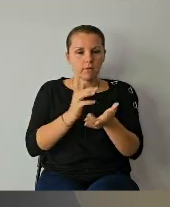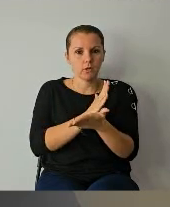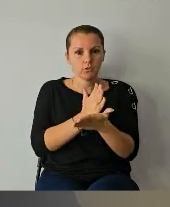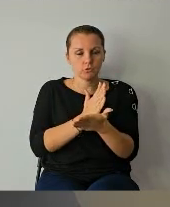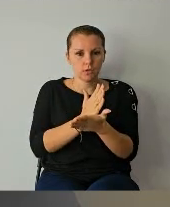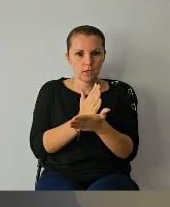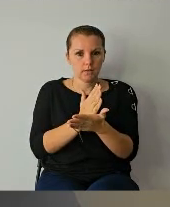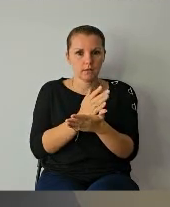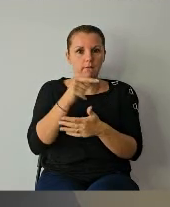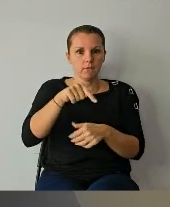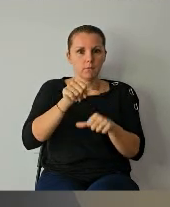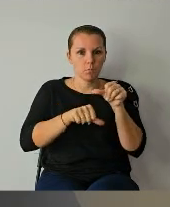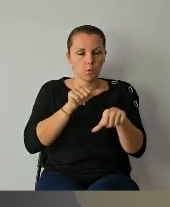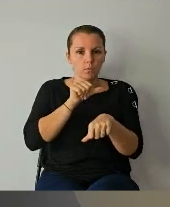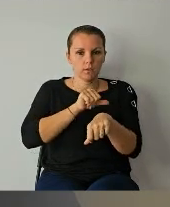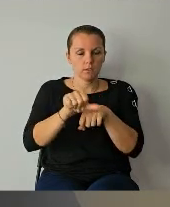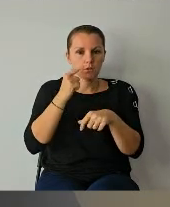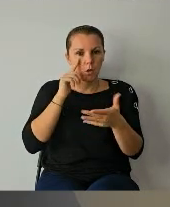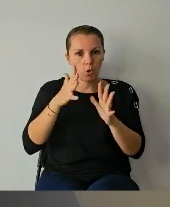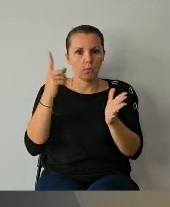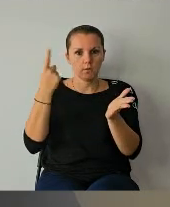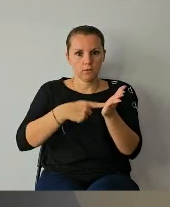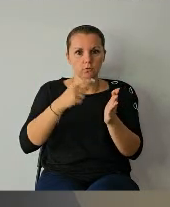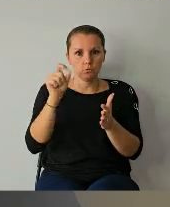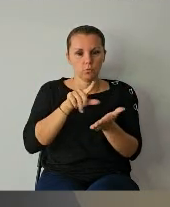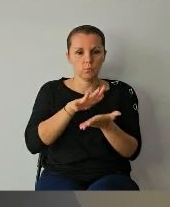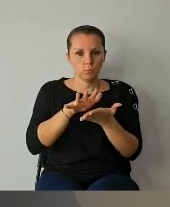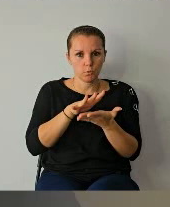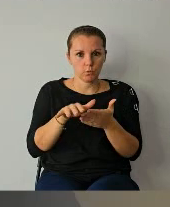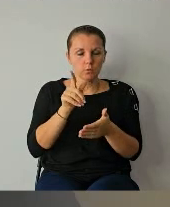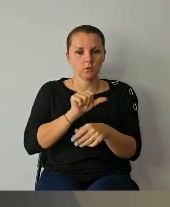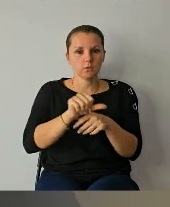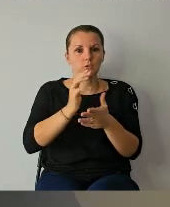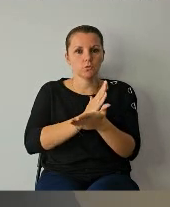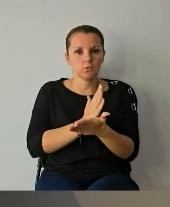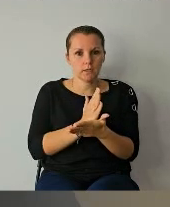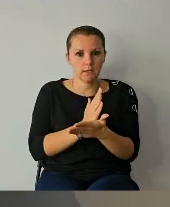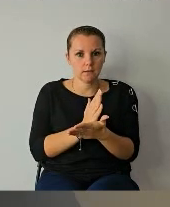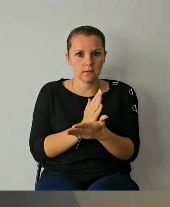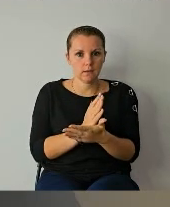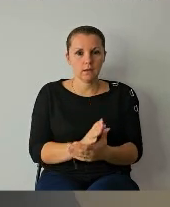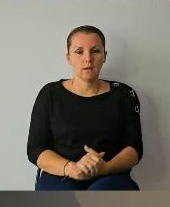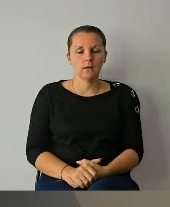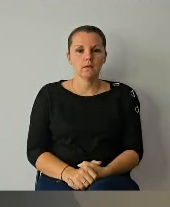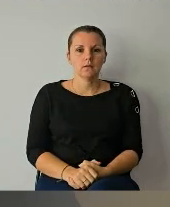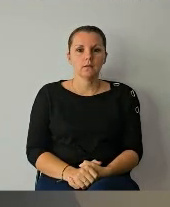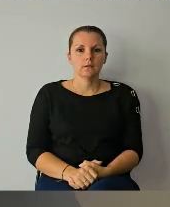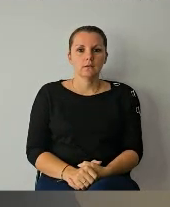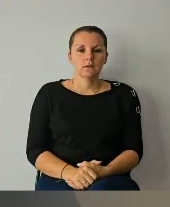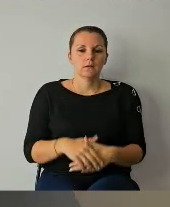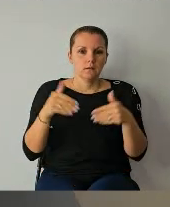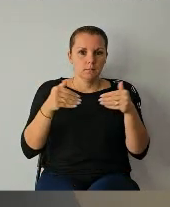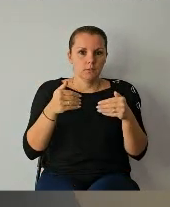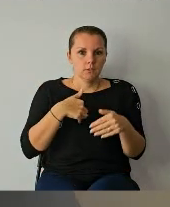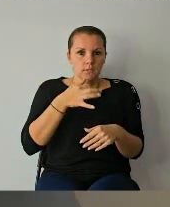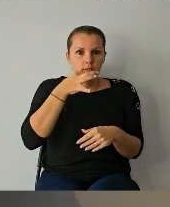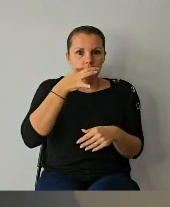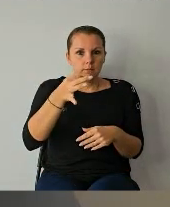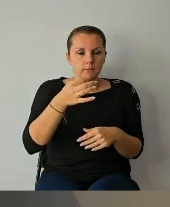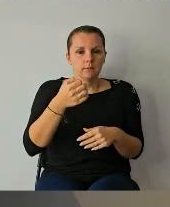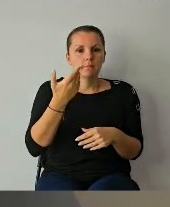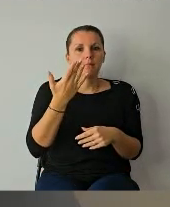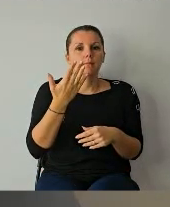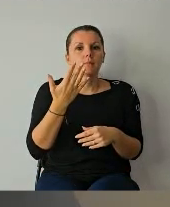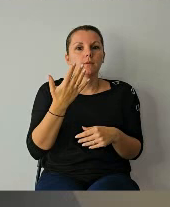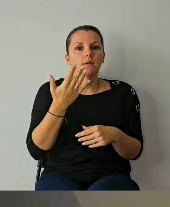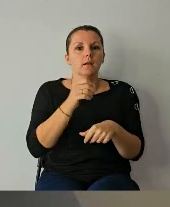w tym roku, tak, to jest około 1000 zł brutto, jest to średnia. To ja może dopytam, a ile wynosi minimalny?